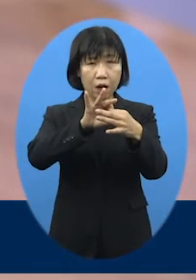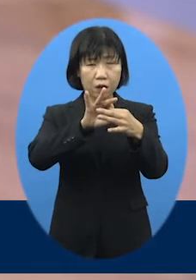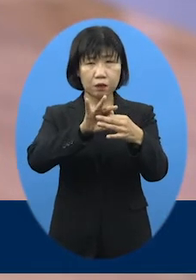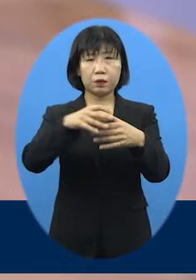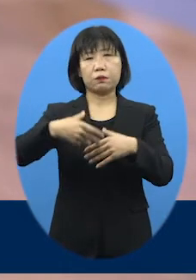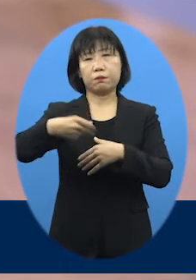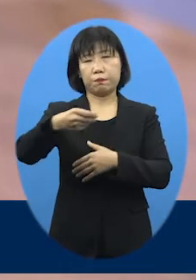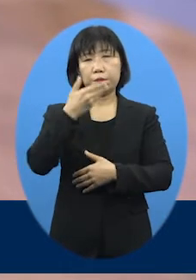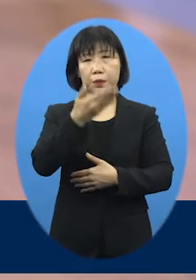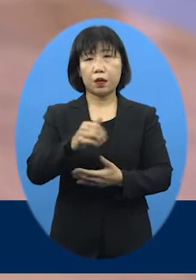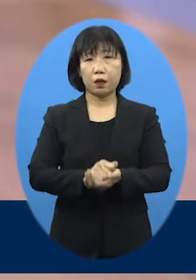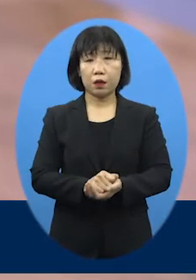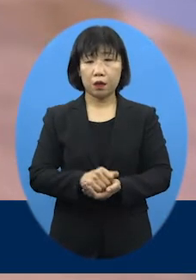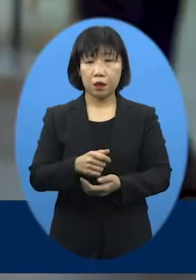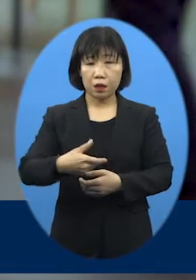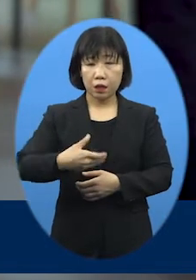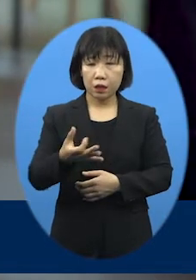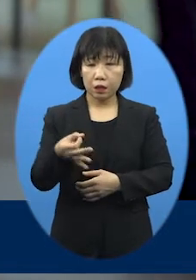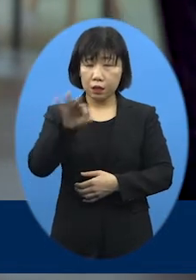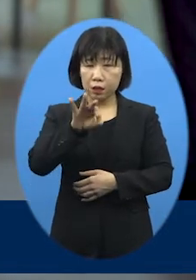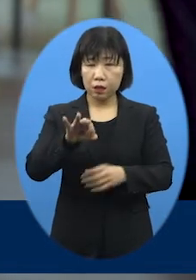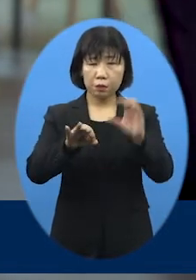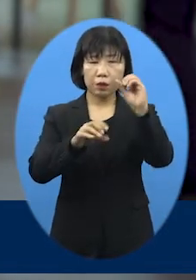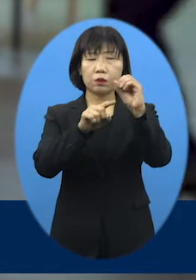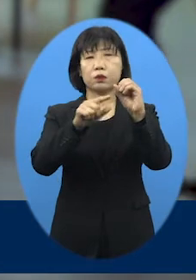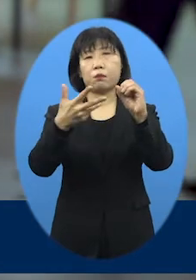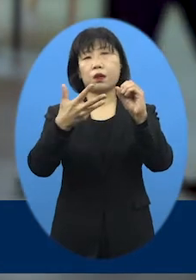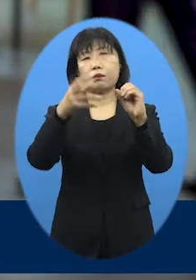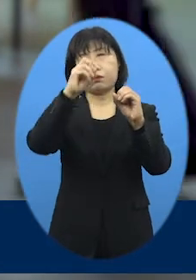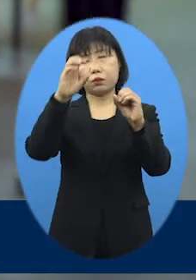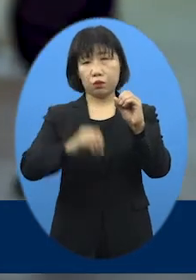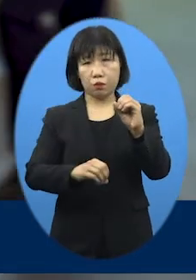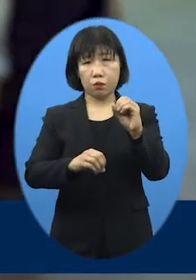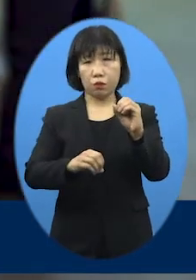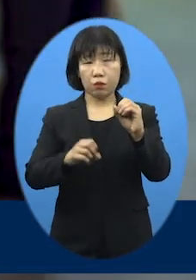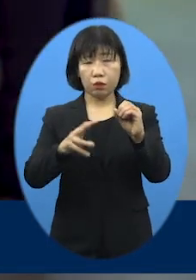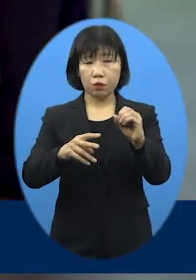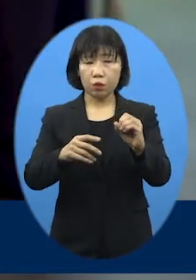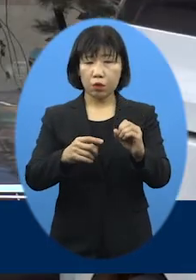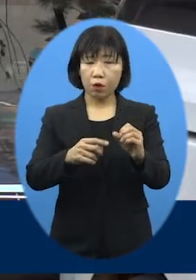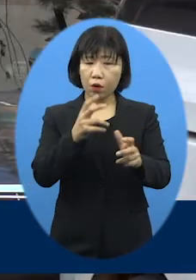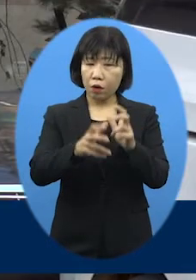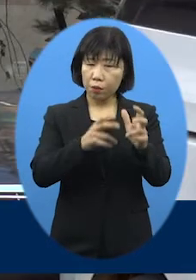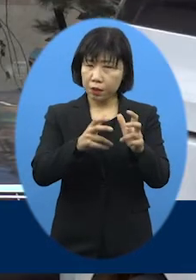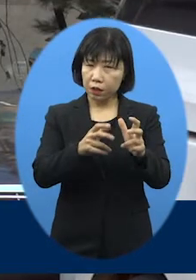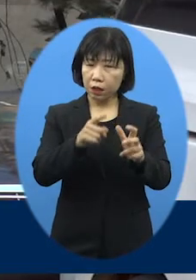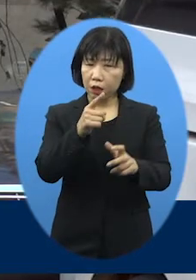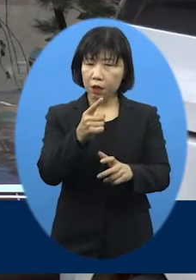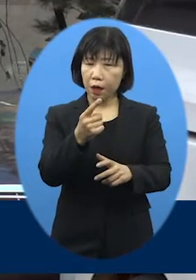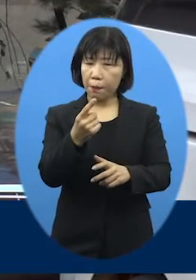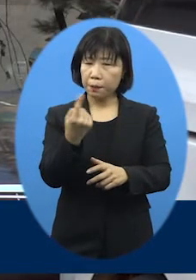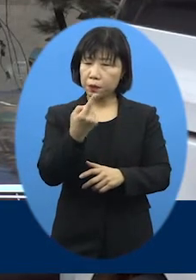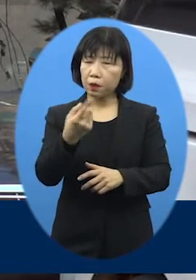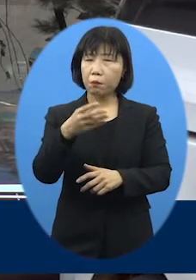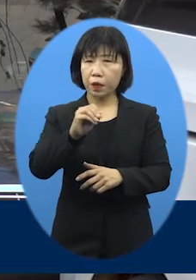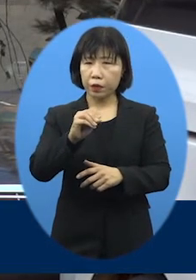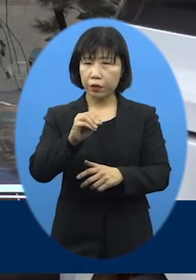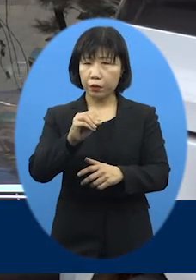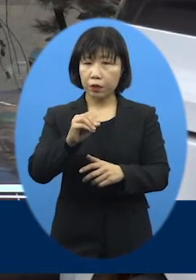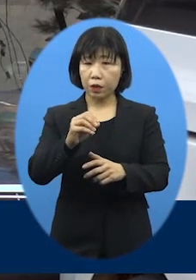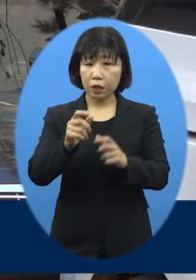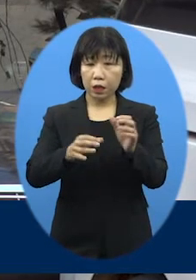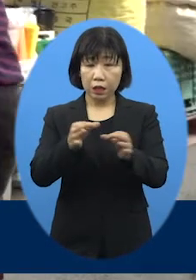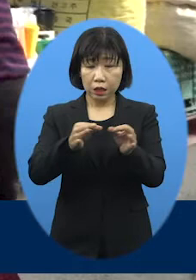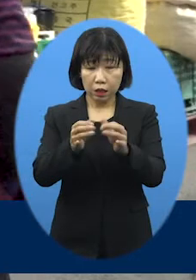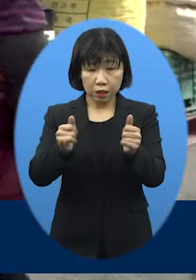업체를 대상으로 진행됩니다 대 출연 연 0.8% 적음이 로 진행되며 어차 량 1000만 원까지 총 400